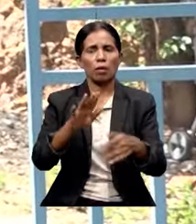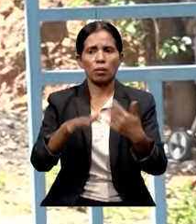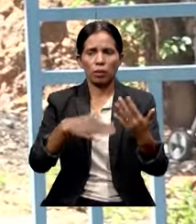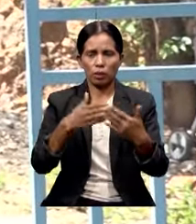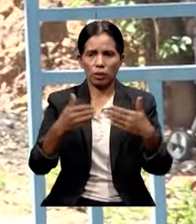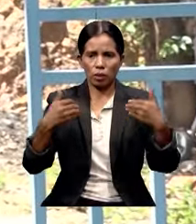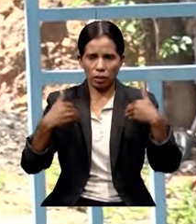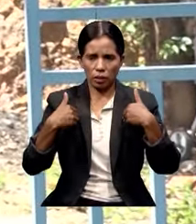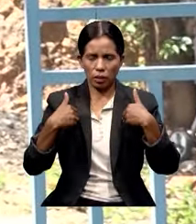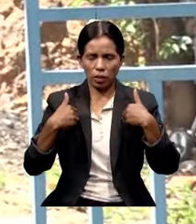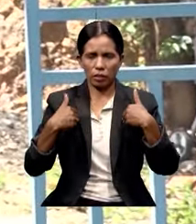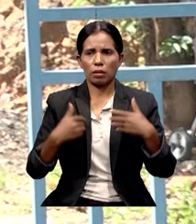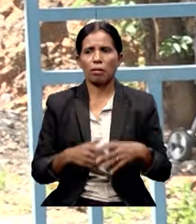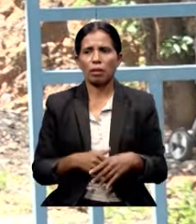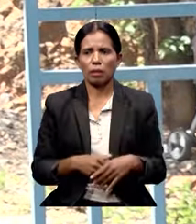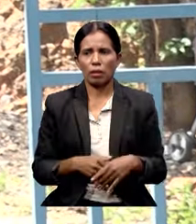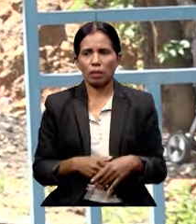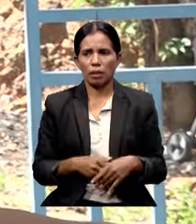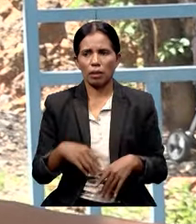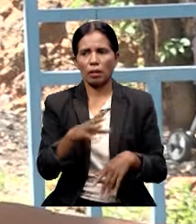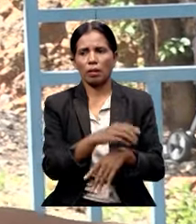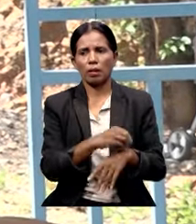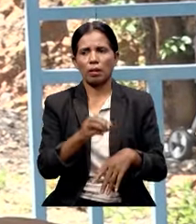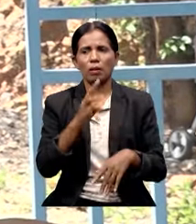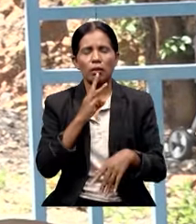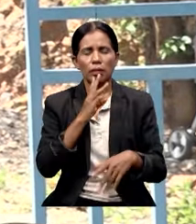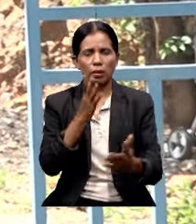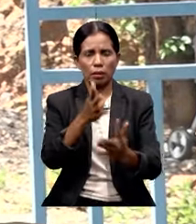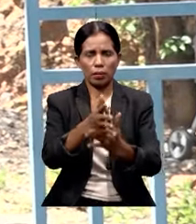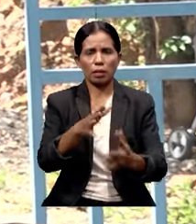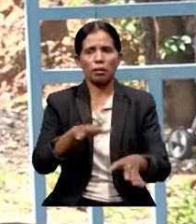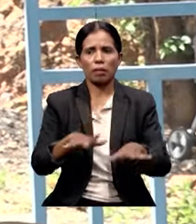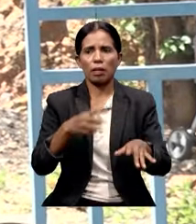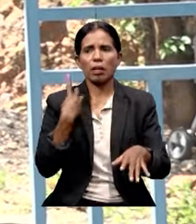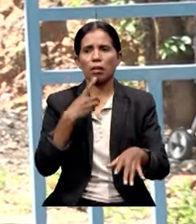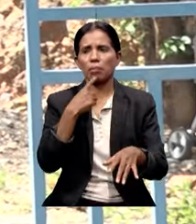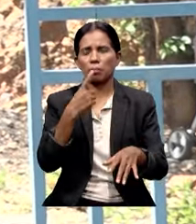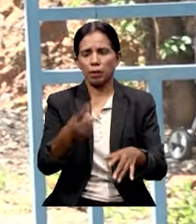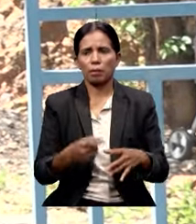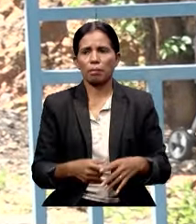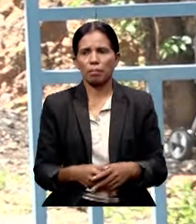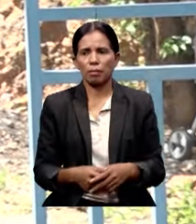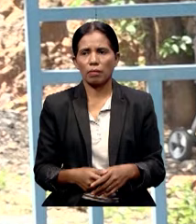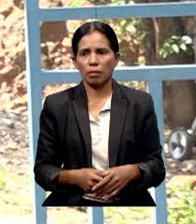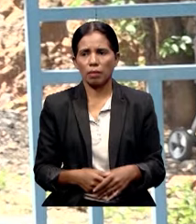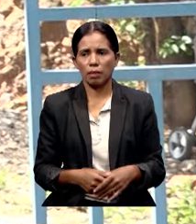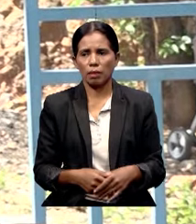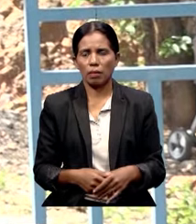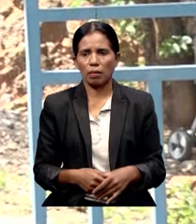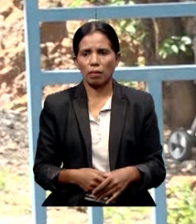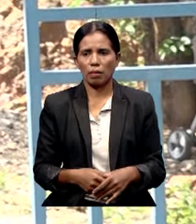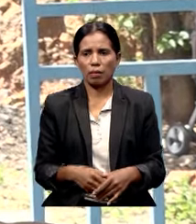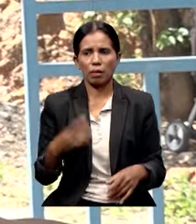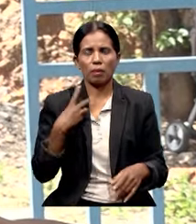iha ihadet nani ihadet belaran ne be dalabara kami dia yang kata ikan maki tasilaran mai be